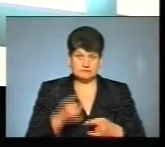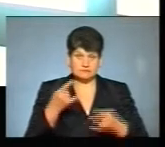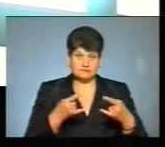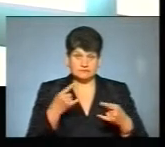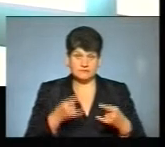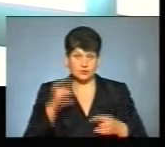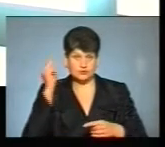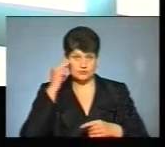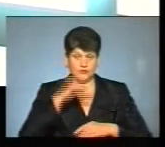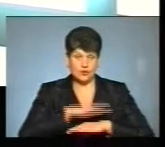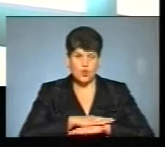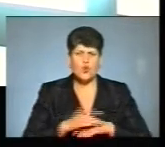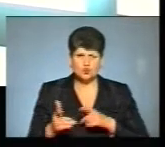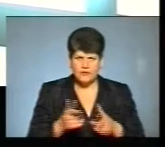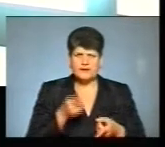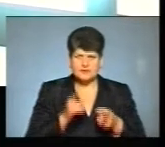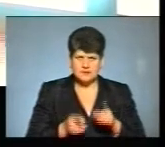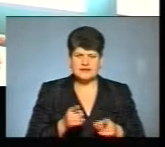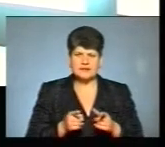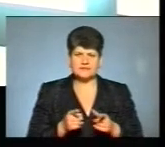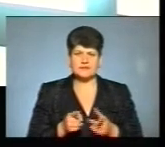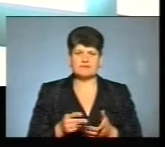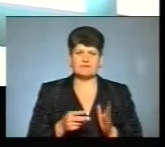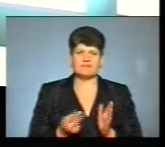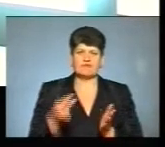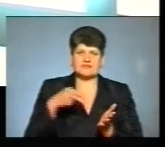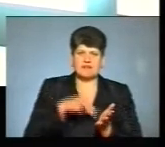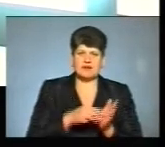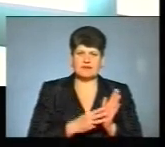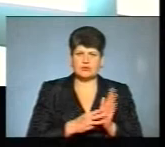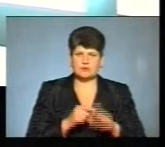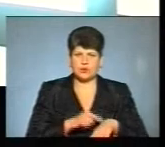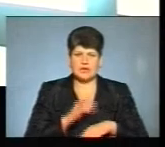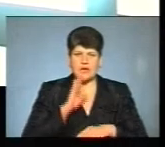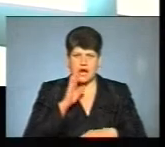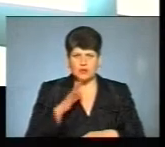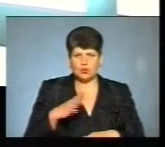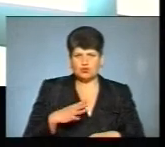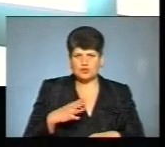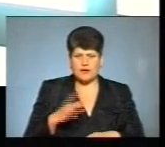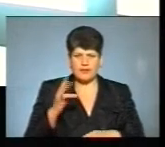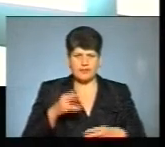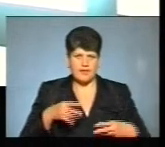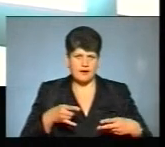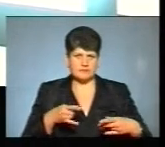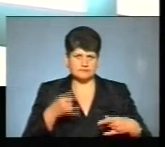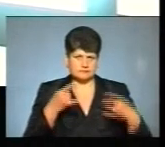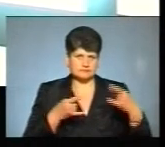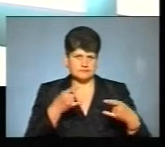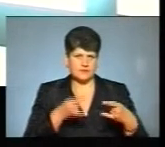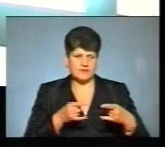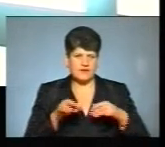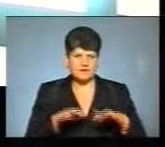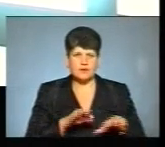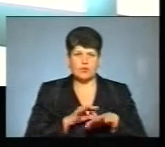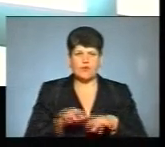дійсно готувалися до цих уроків, ставали о 8 годині ранку, чекали на ефір, проводили